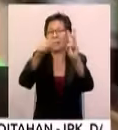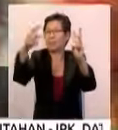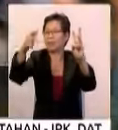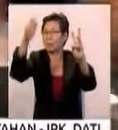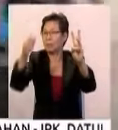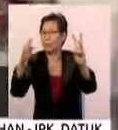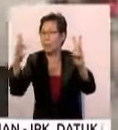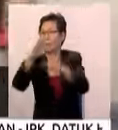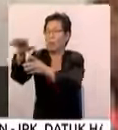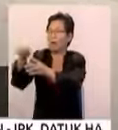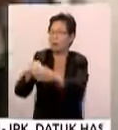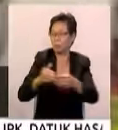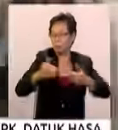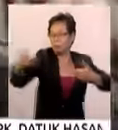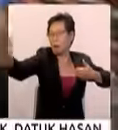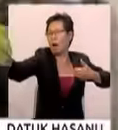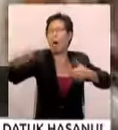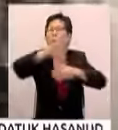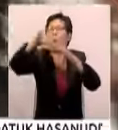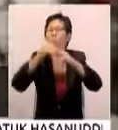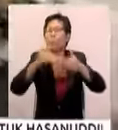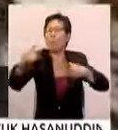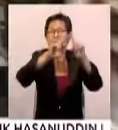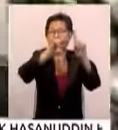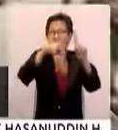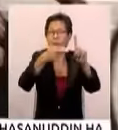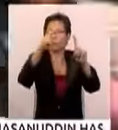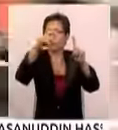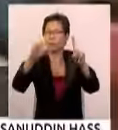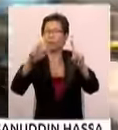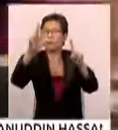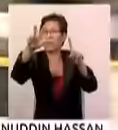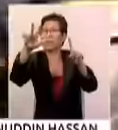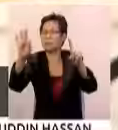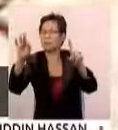April depan melibatkan jarak keseluruhan sebanyak